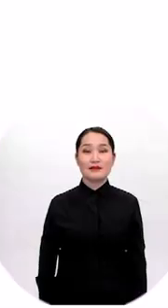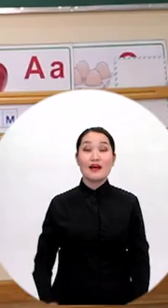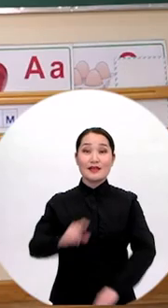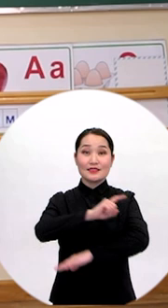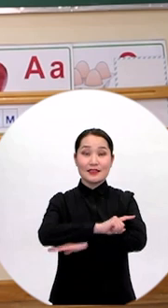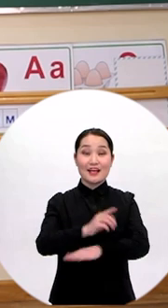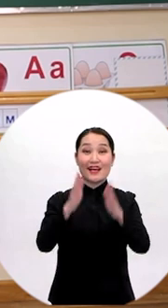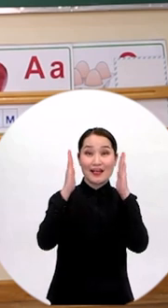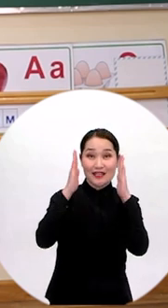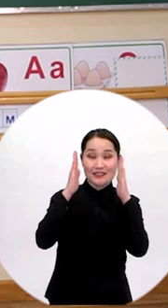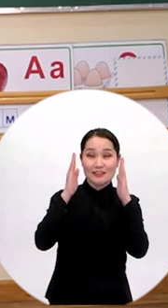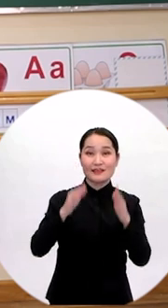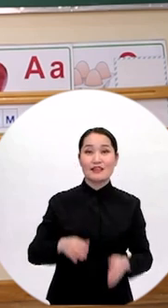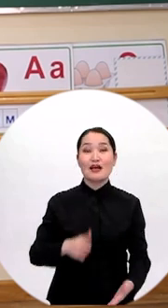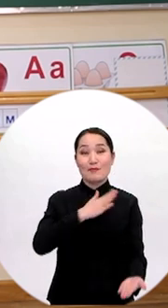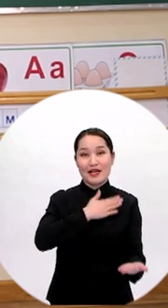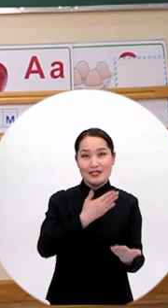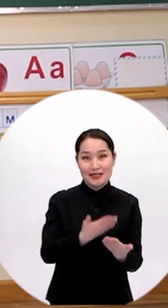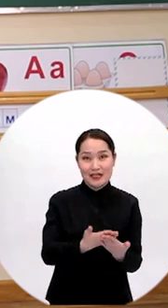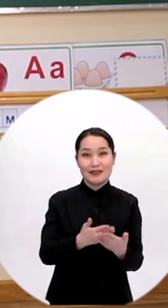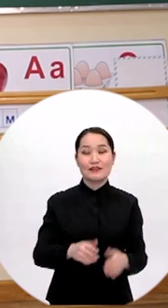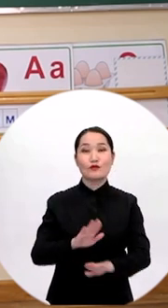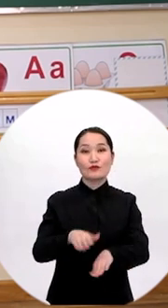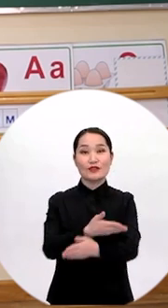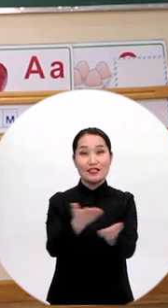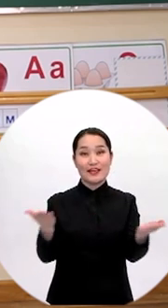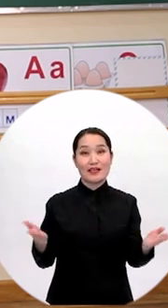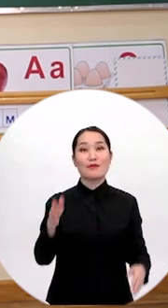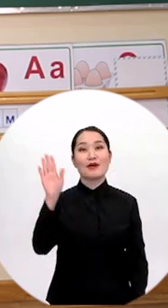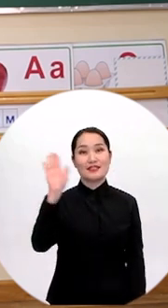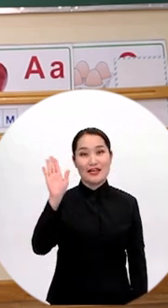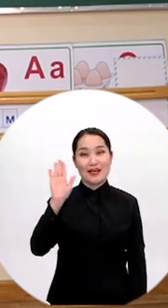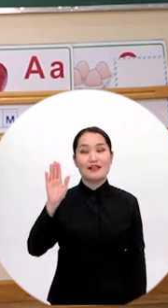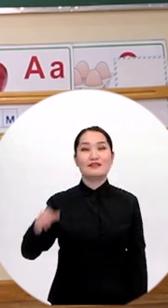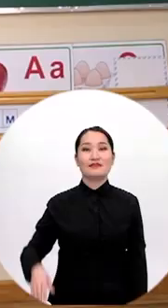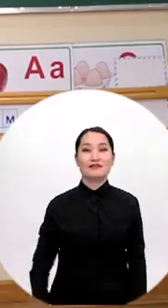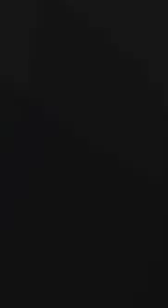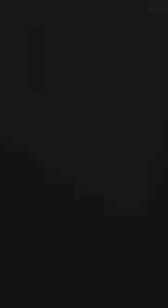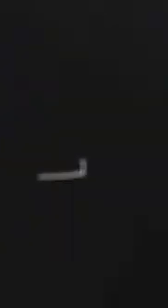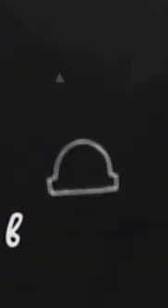Хичээлдээ анхаарлаа хандуулсан хүүхдүүдэд баярлалаа. Баяр тань.